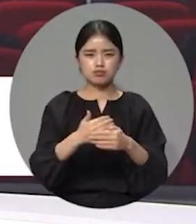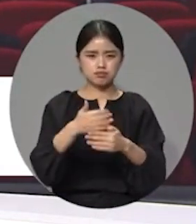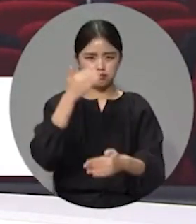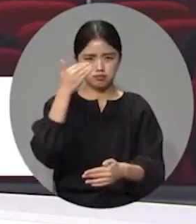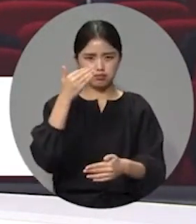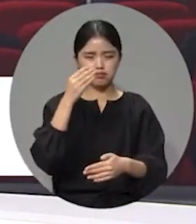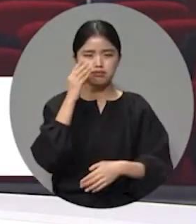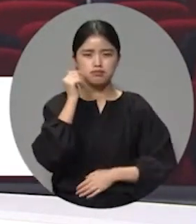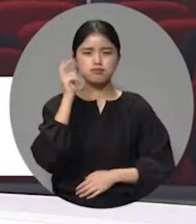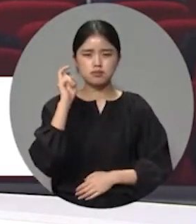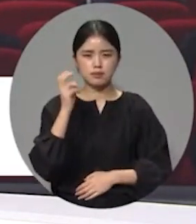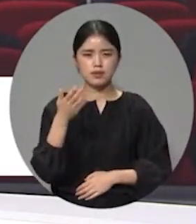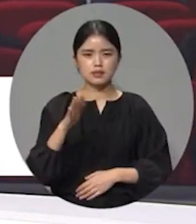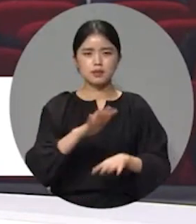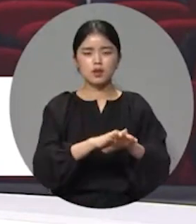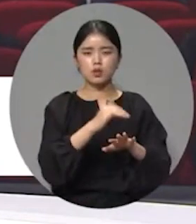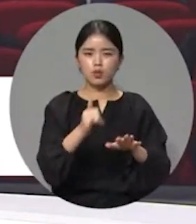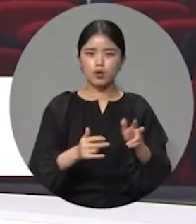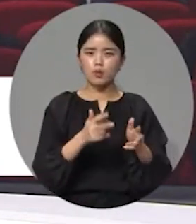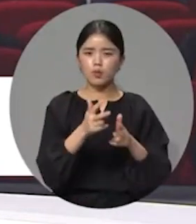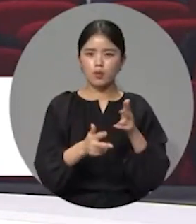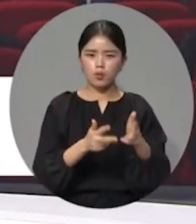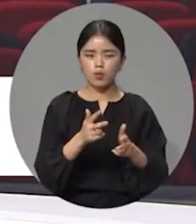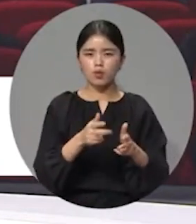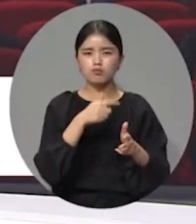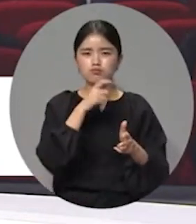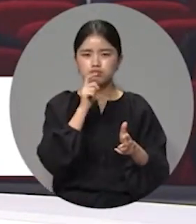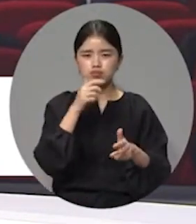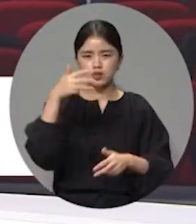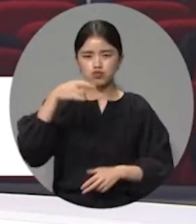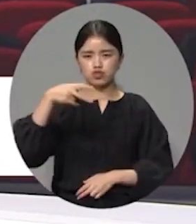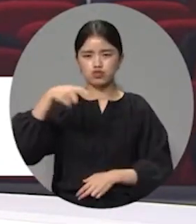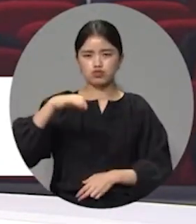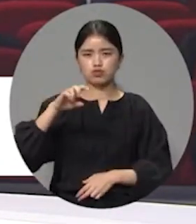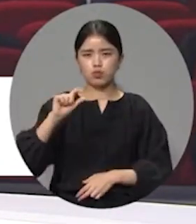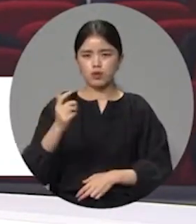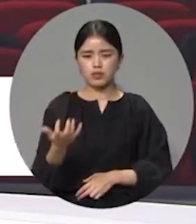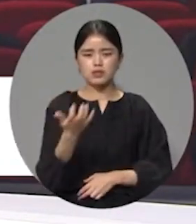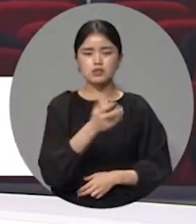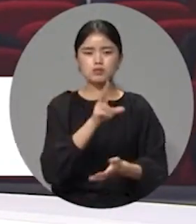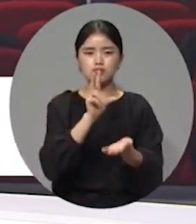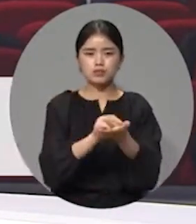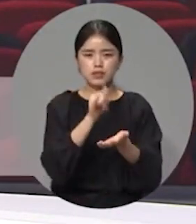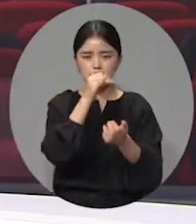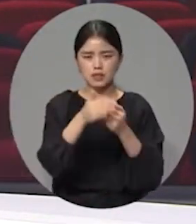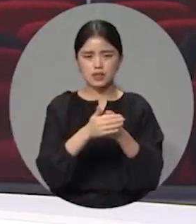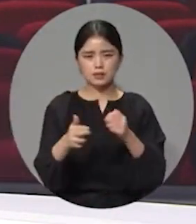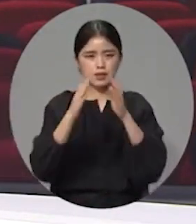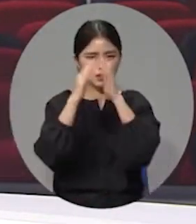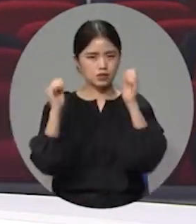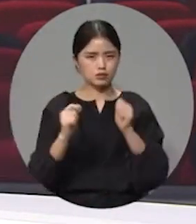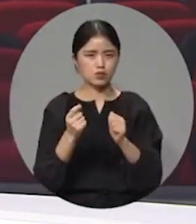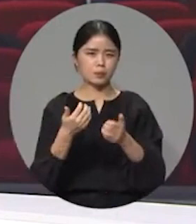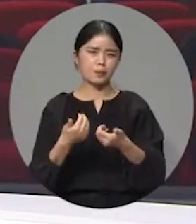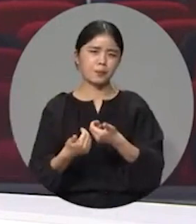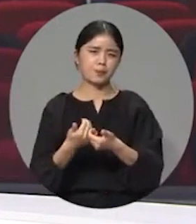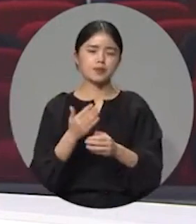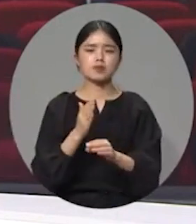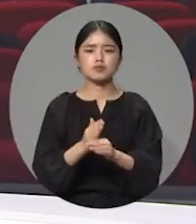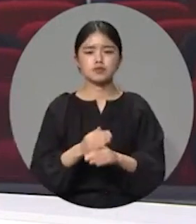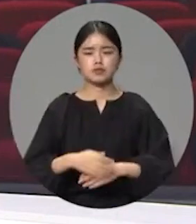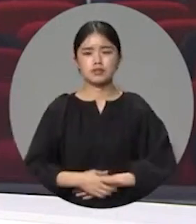보입니다. 하지만 농업과 공업 용수의 취수원 이전 문제가 큰 걸림돌이어서 전북에서는 난색을 보이고